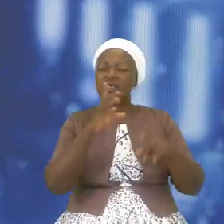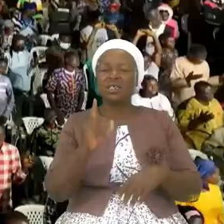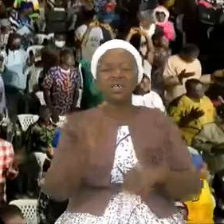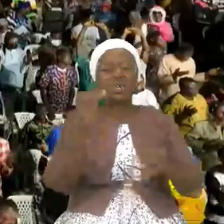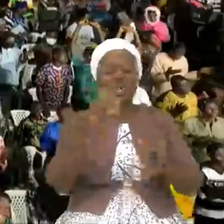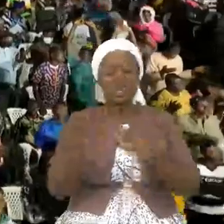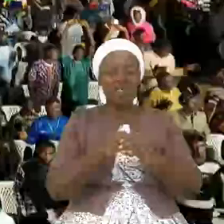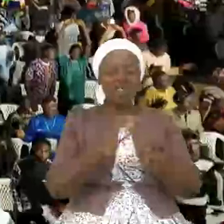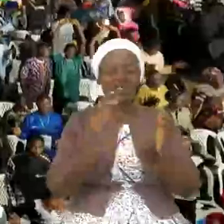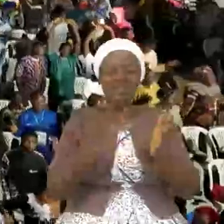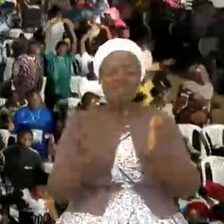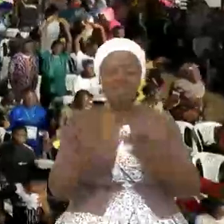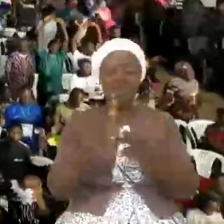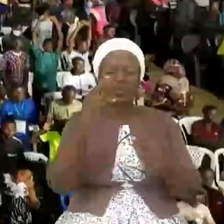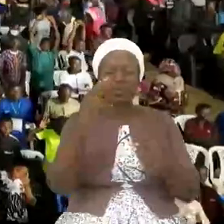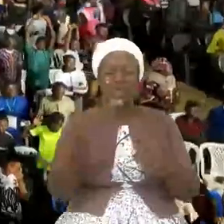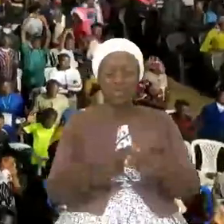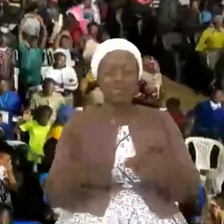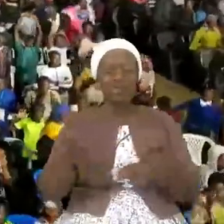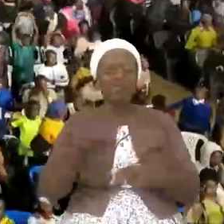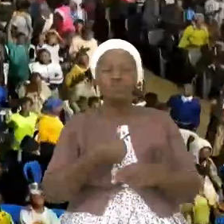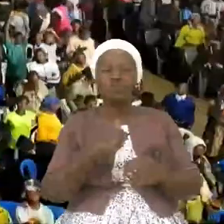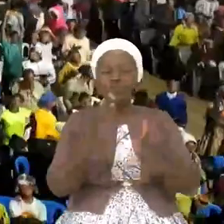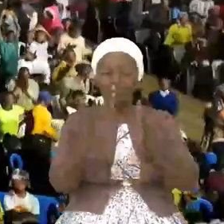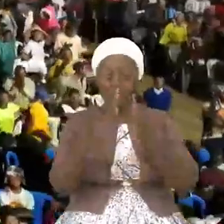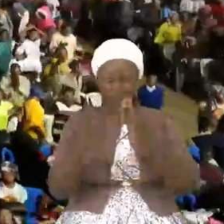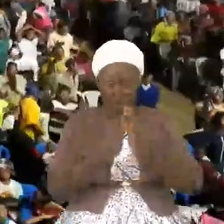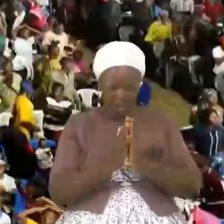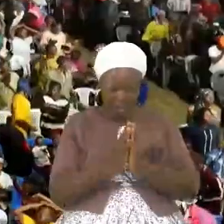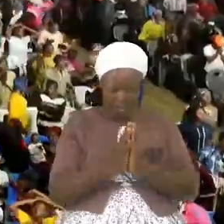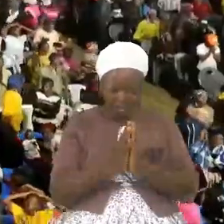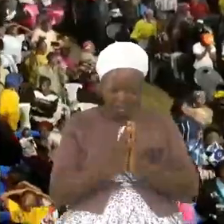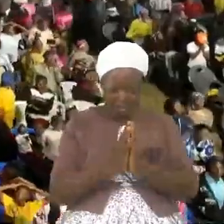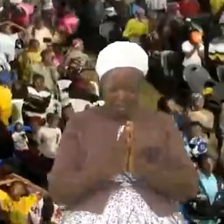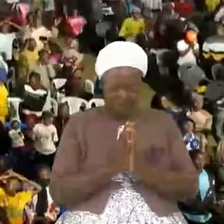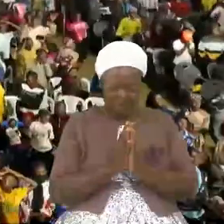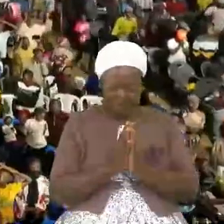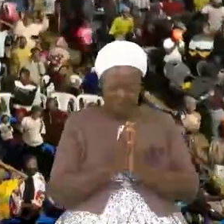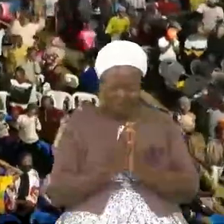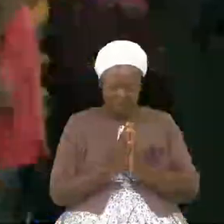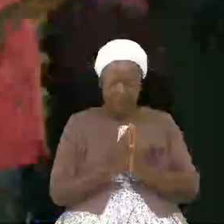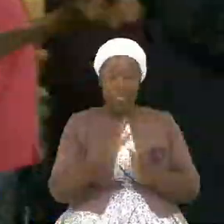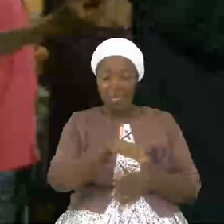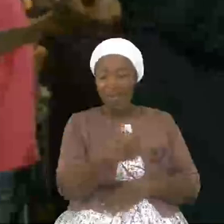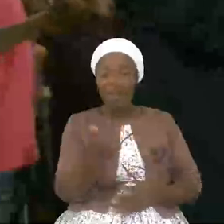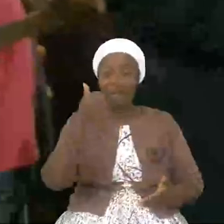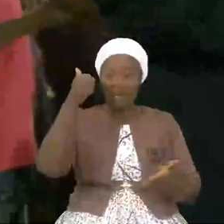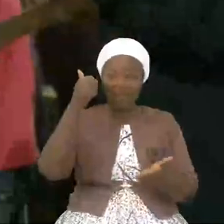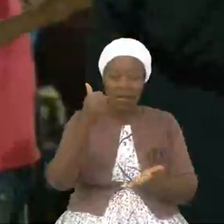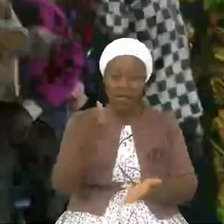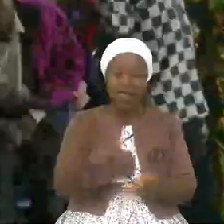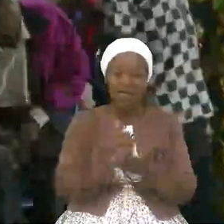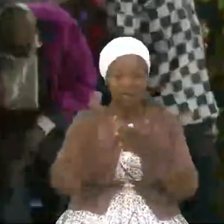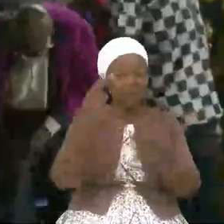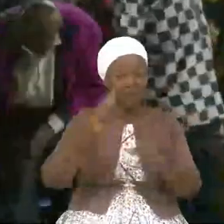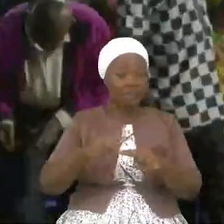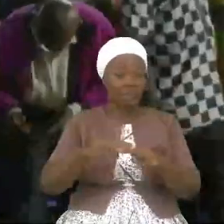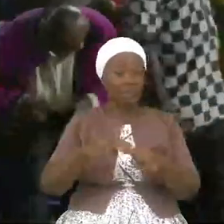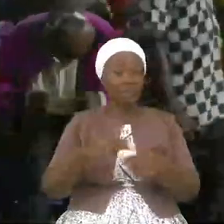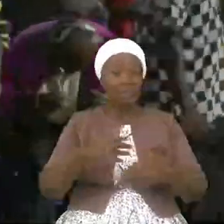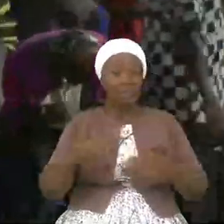tu as exaucé. Au nom de Jésus, nous prions. Un autre amen avant de